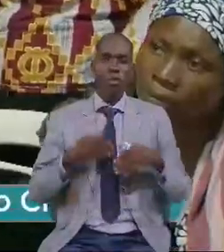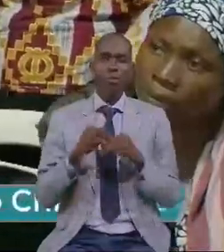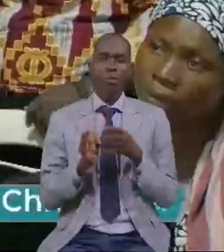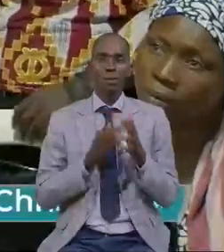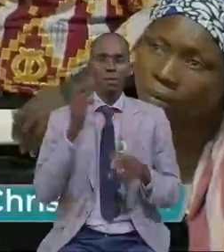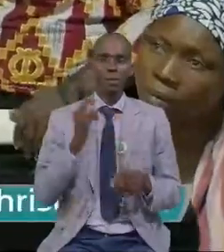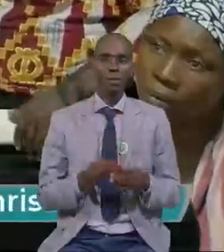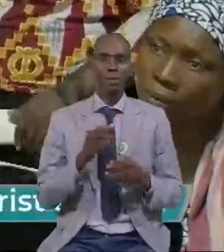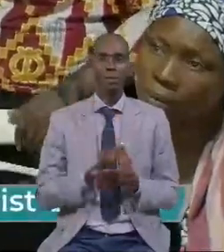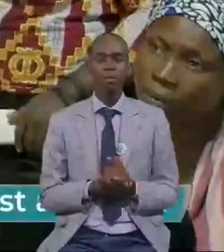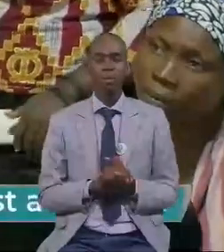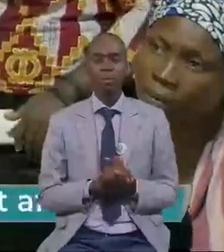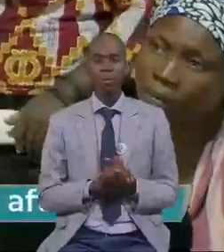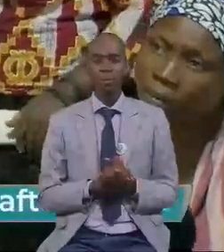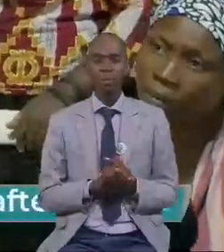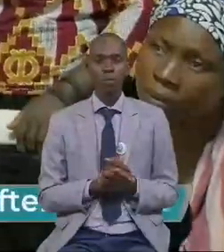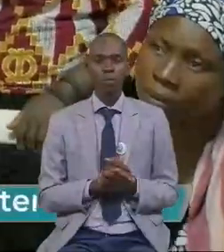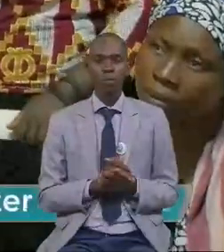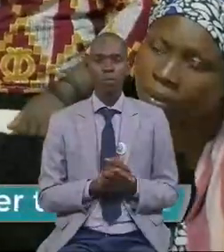Jésus-Christ.